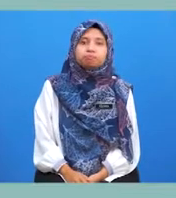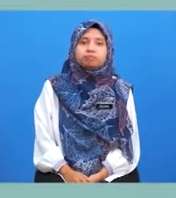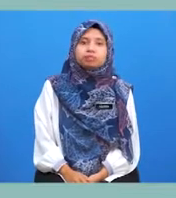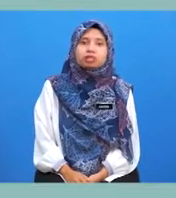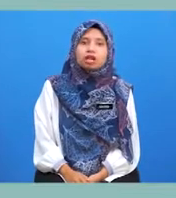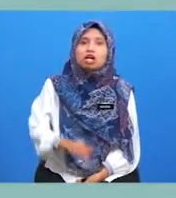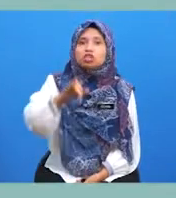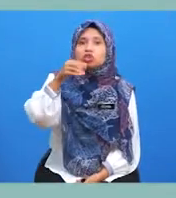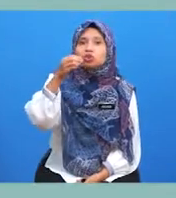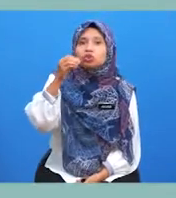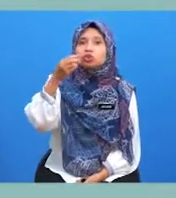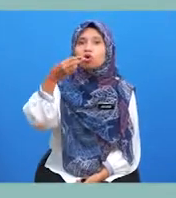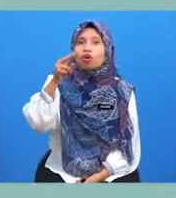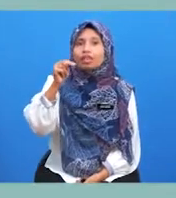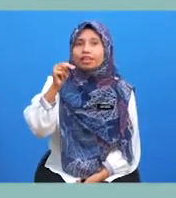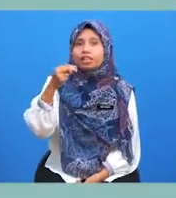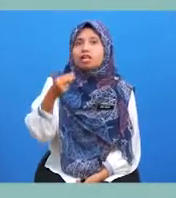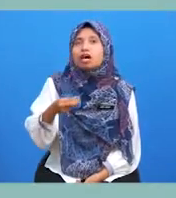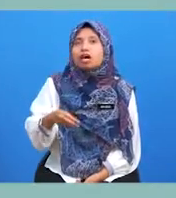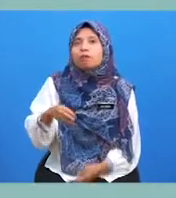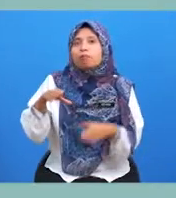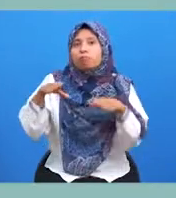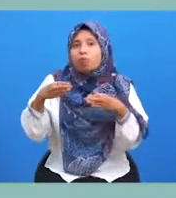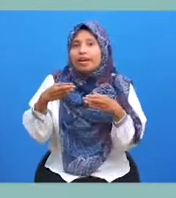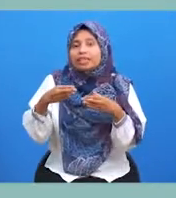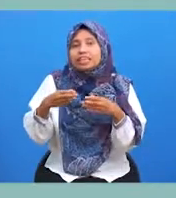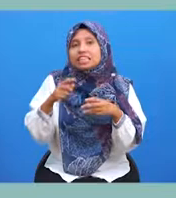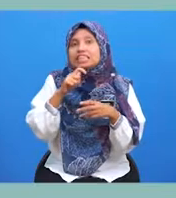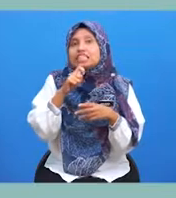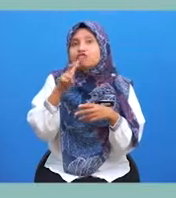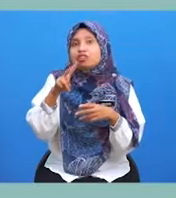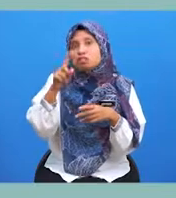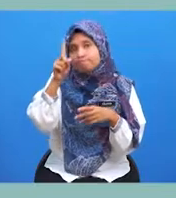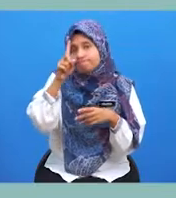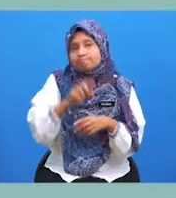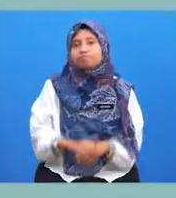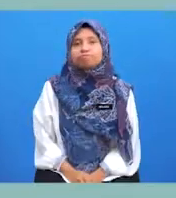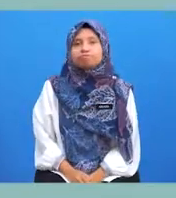1926, John Logibet mencipta televisyen pertama,